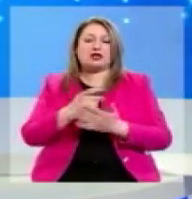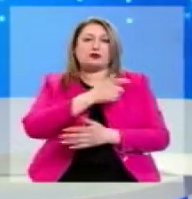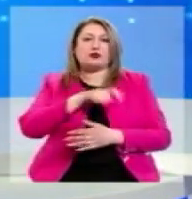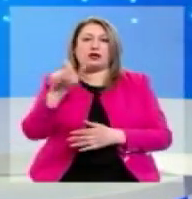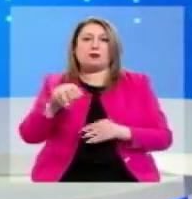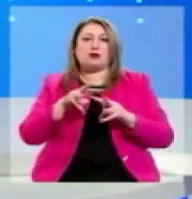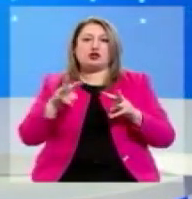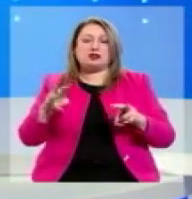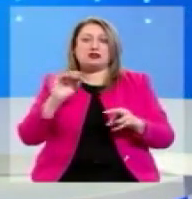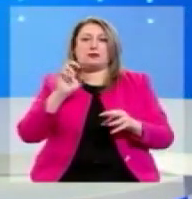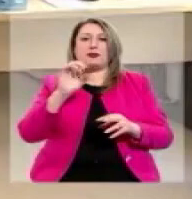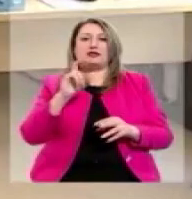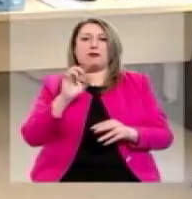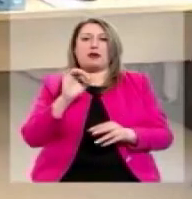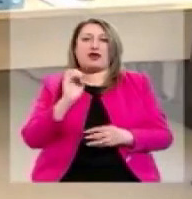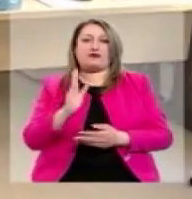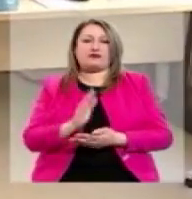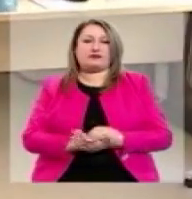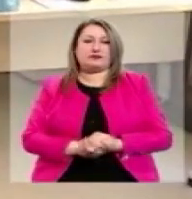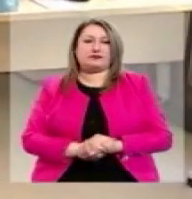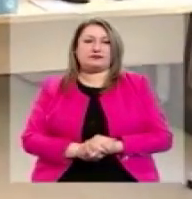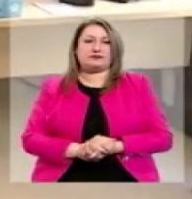депутат Мажилиса Ильнур Бисенбаев.